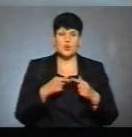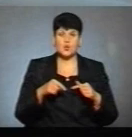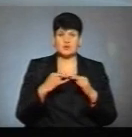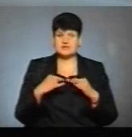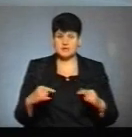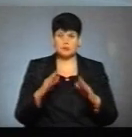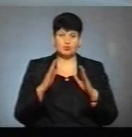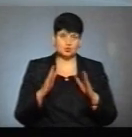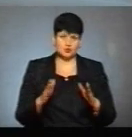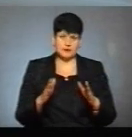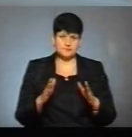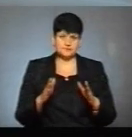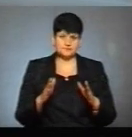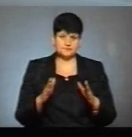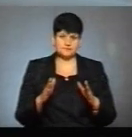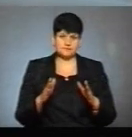буде в